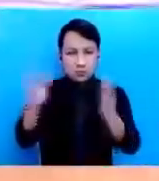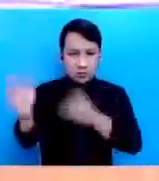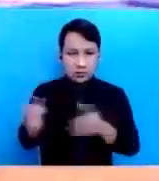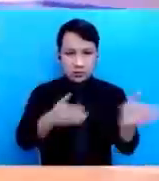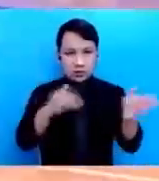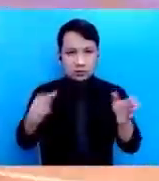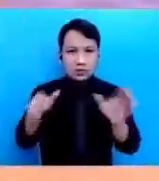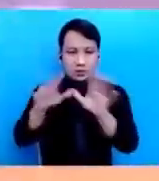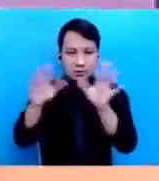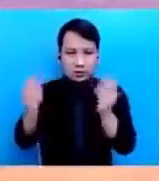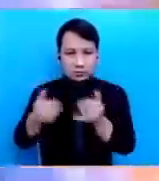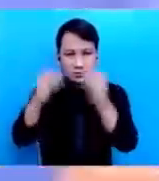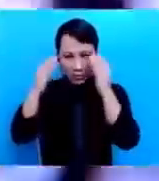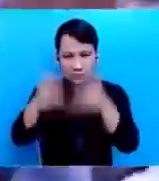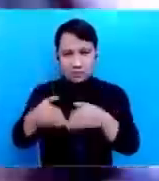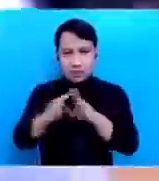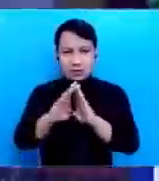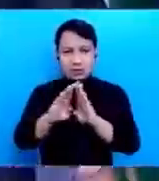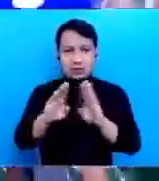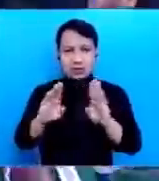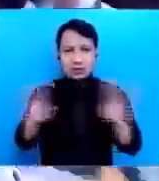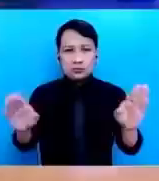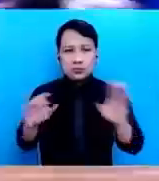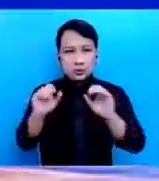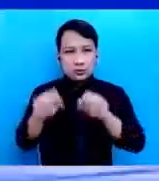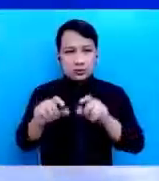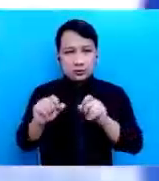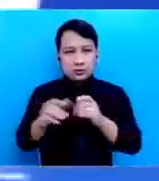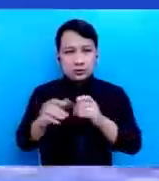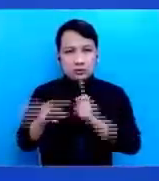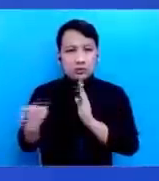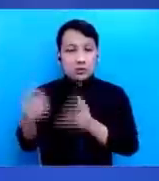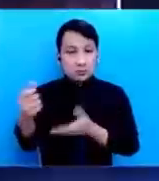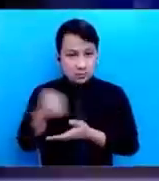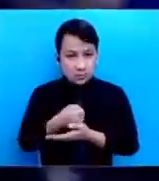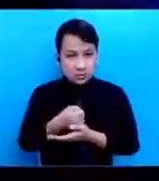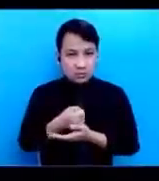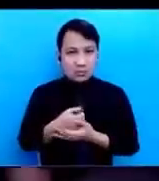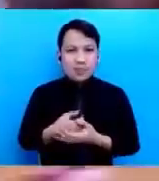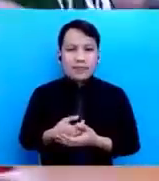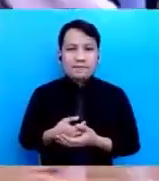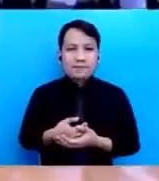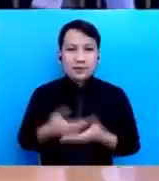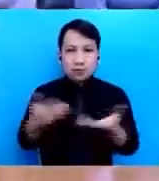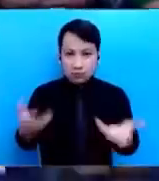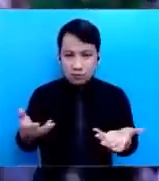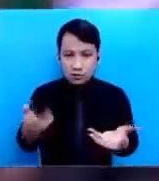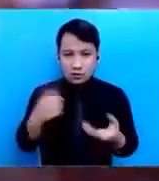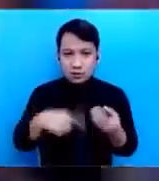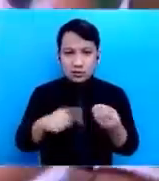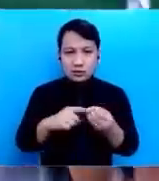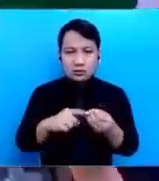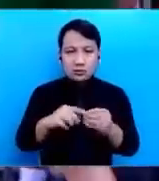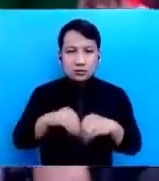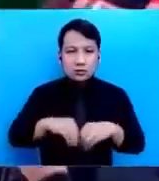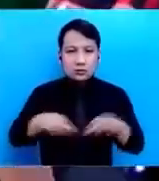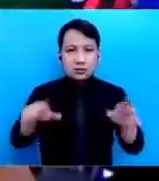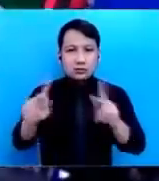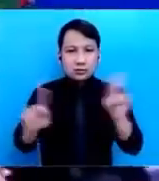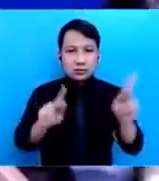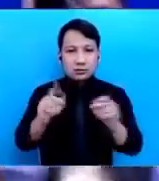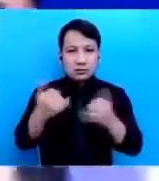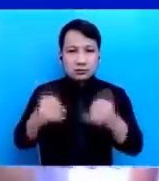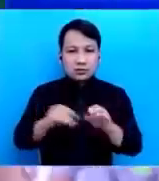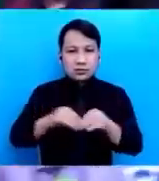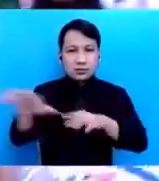kumpanya. Bukas ang Alaska na ibenta ang franchise kung may kukuha rito. Kung wala naman, ikakalat ang mga players sa pamamagitan